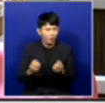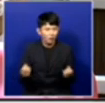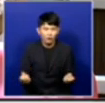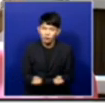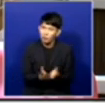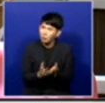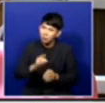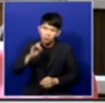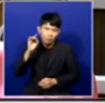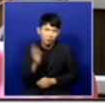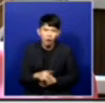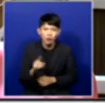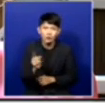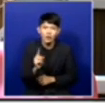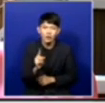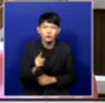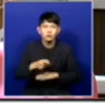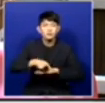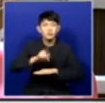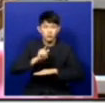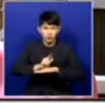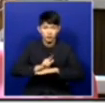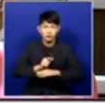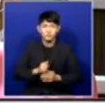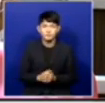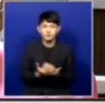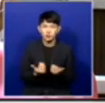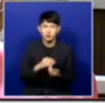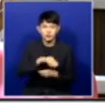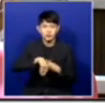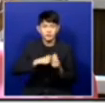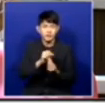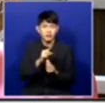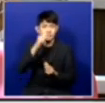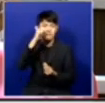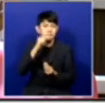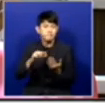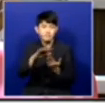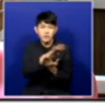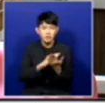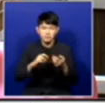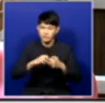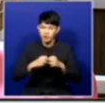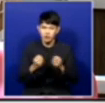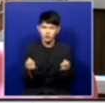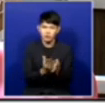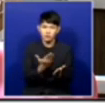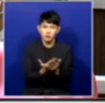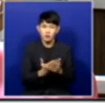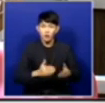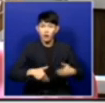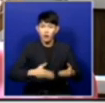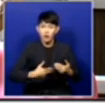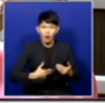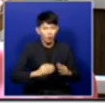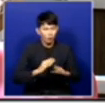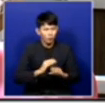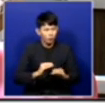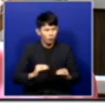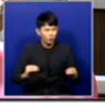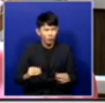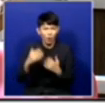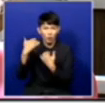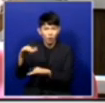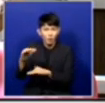ขึ้นท่านประธานครับเศรษฐกิจของไทยนอกจากได้รับผลกระทบเรื่องรายได้ที่หายไปจากภาคการส่งออกและ